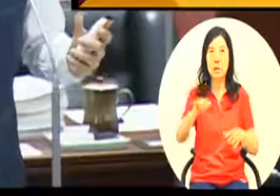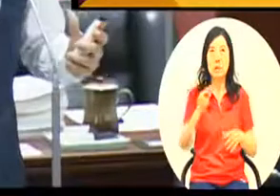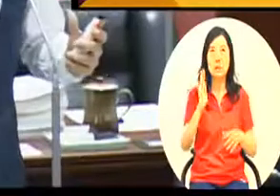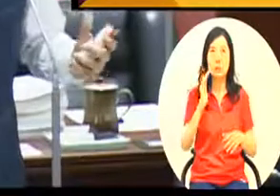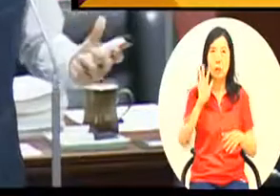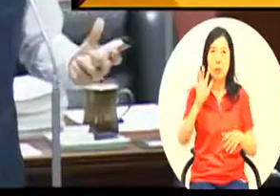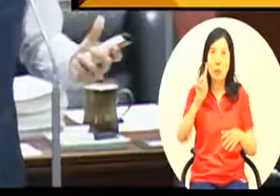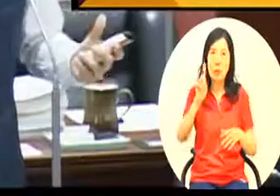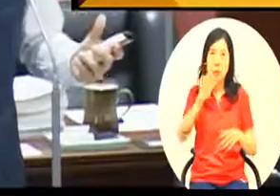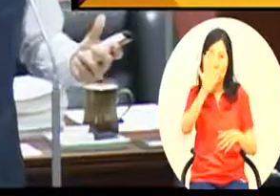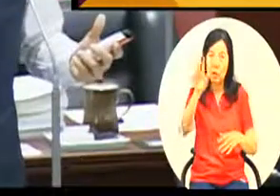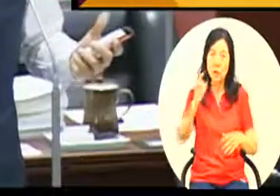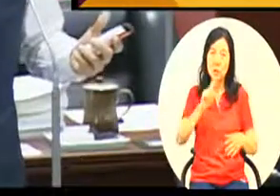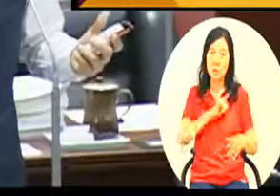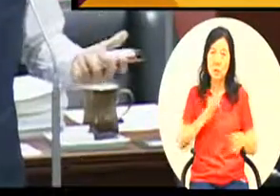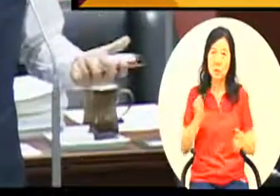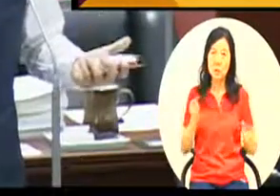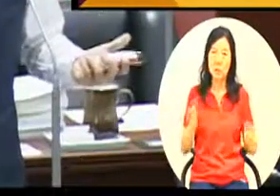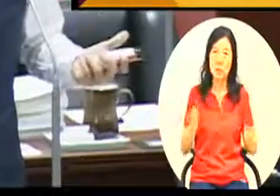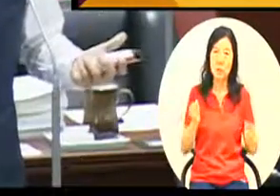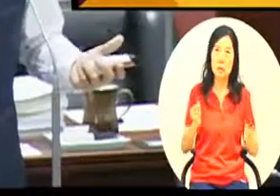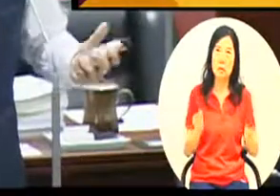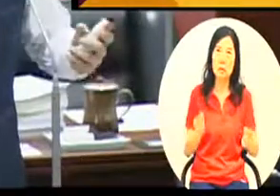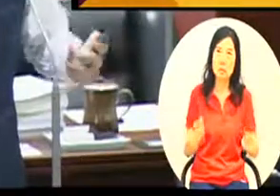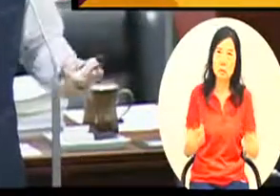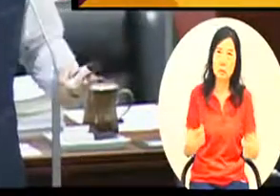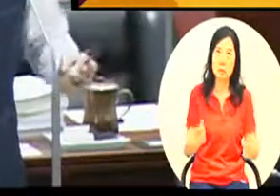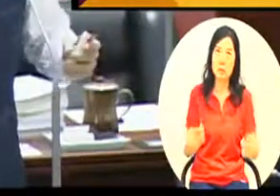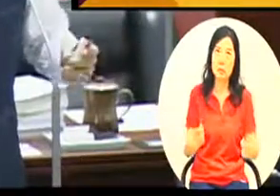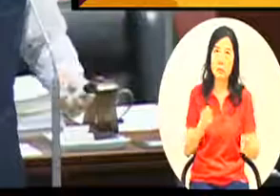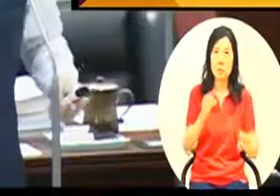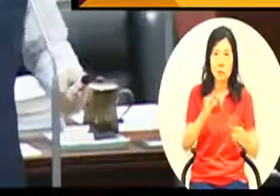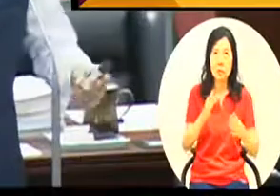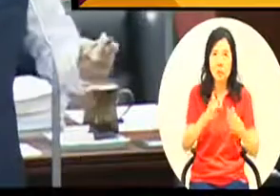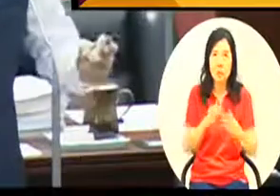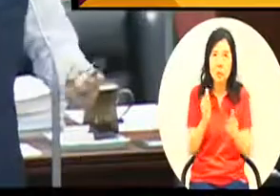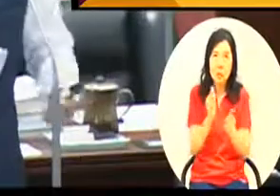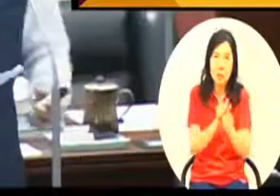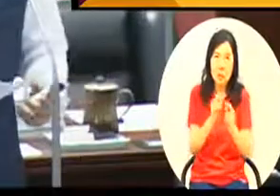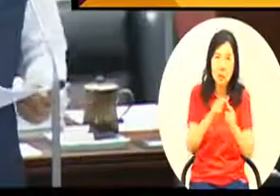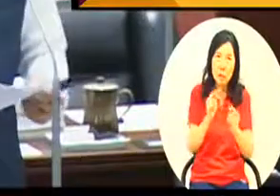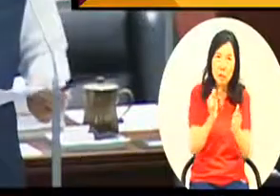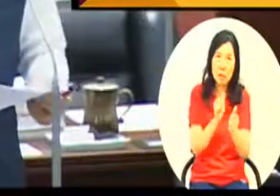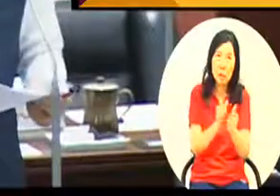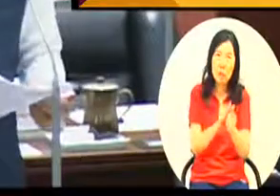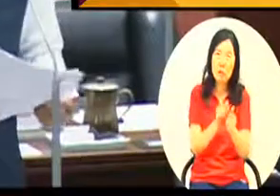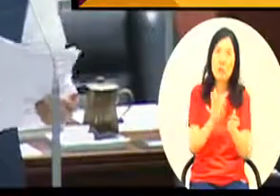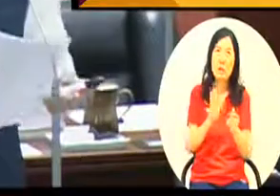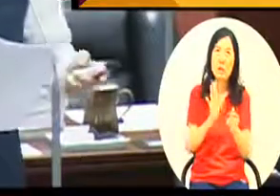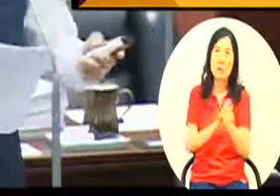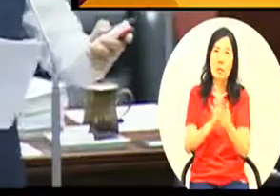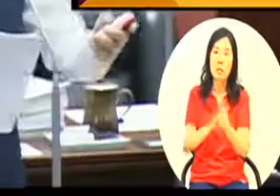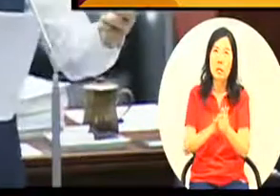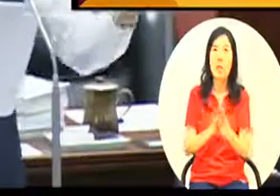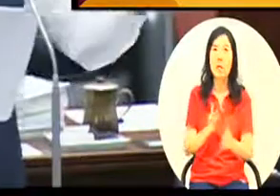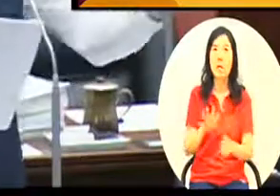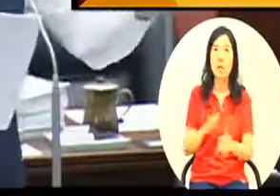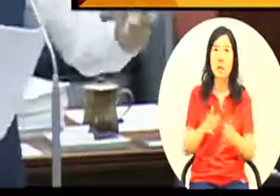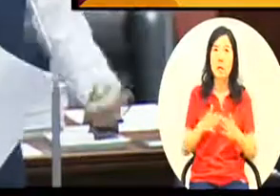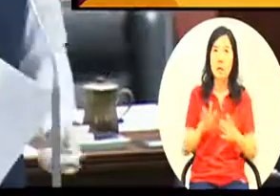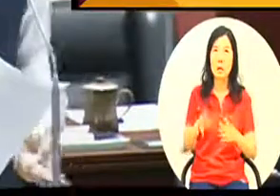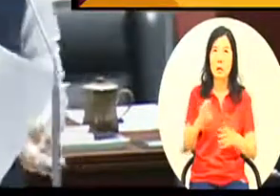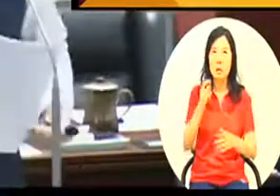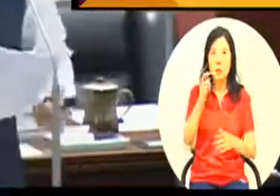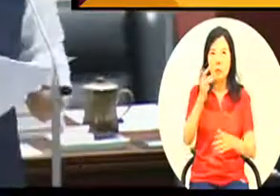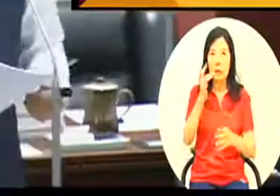去自己自行驾驶这个动力辅具了，那他还是需要靠着人力去帮忙的接受。那他的困